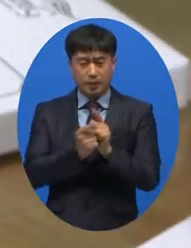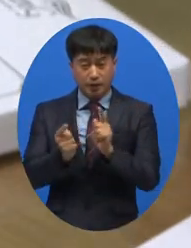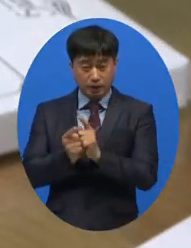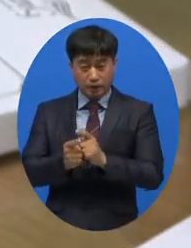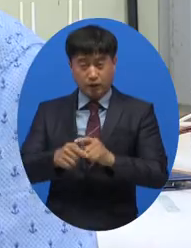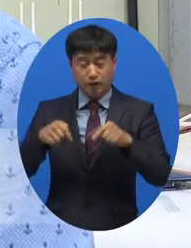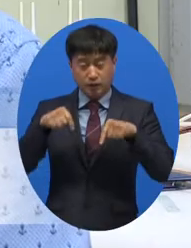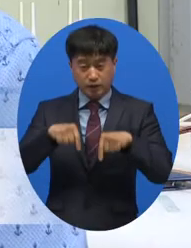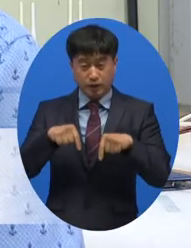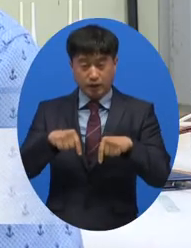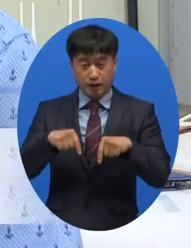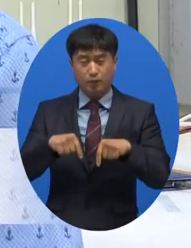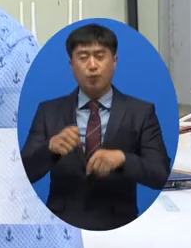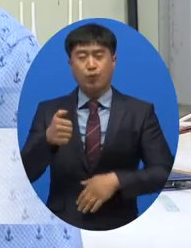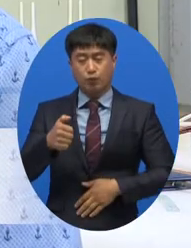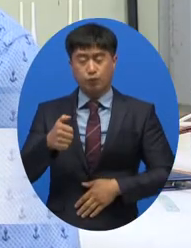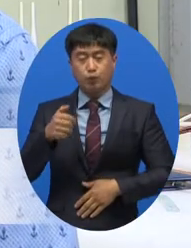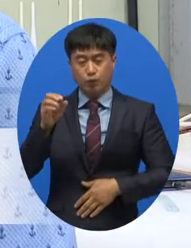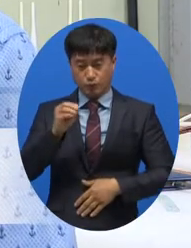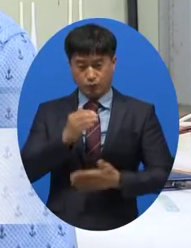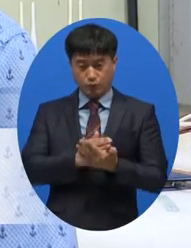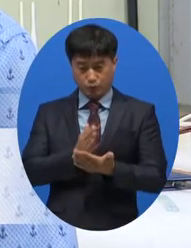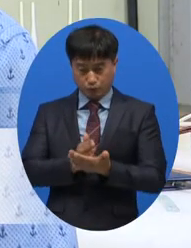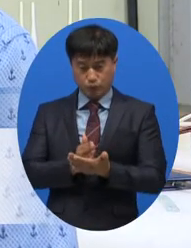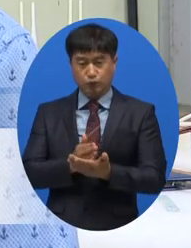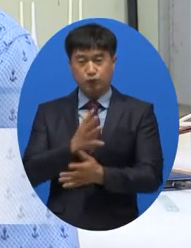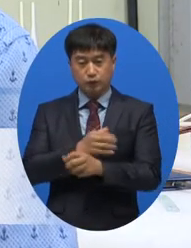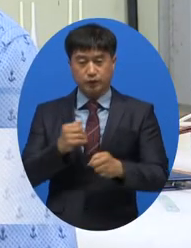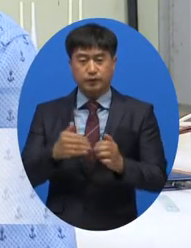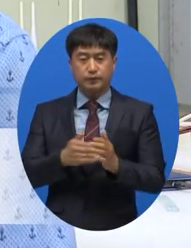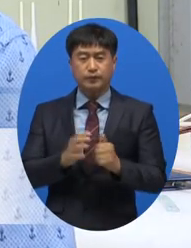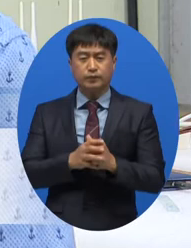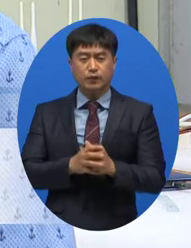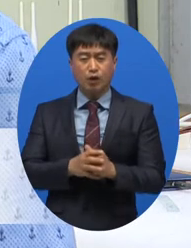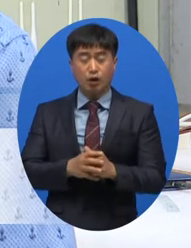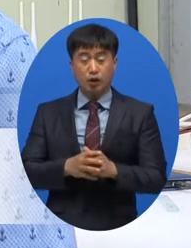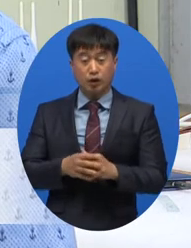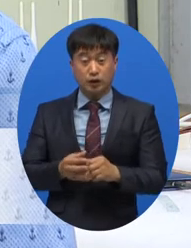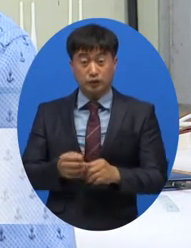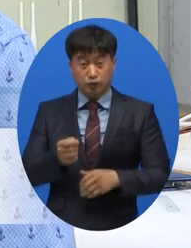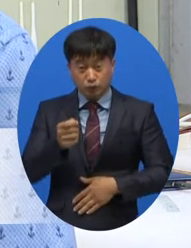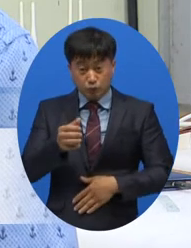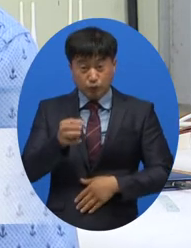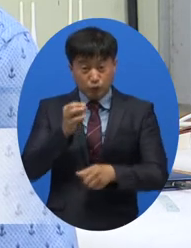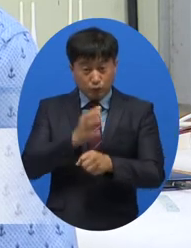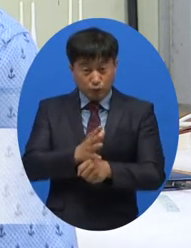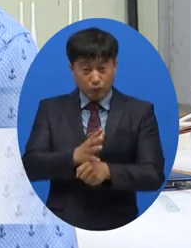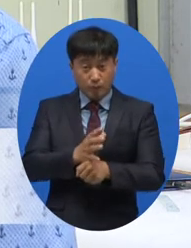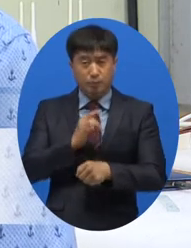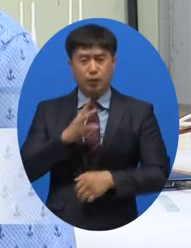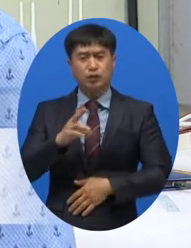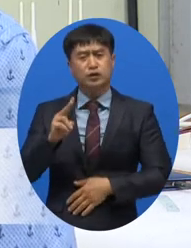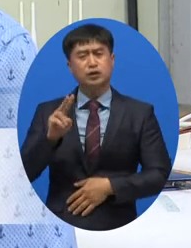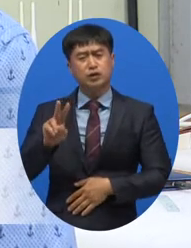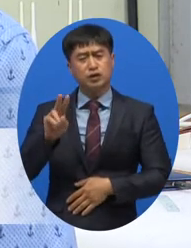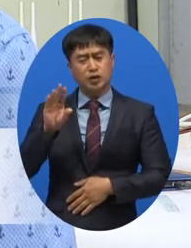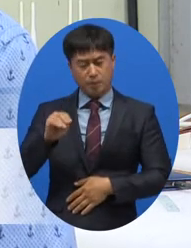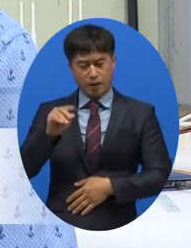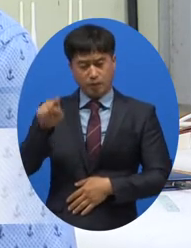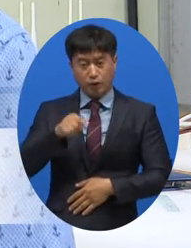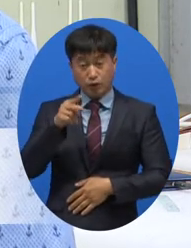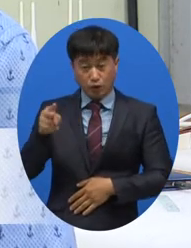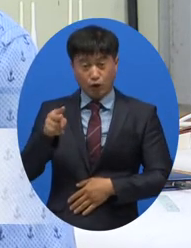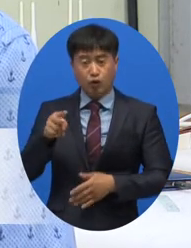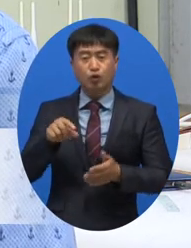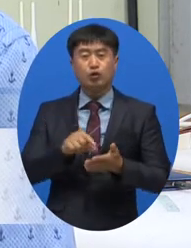텄습니다. 전시회를 통해서 샘플로 저희들을 이제 구입했는 것만 해도 한 2만 불 정도는